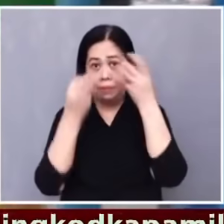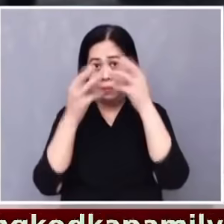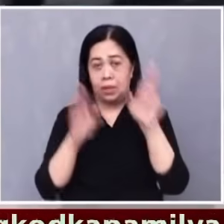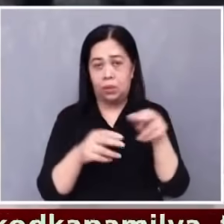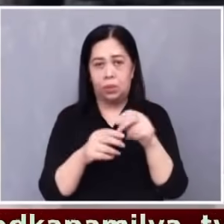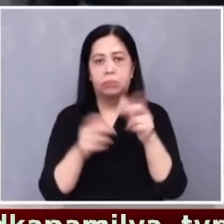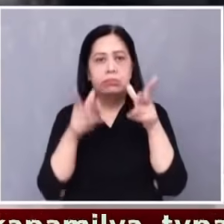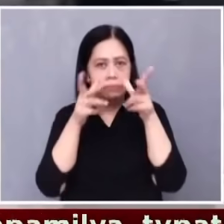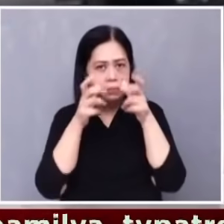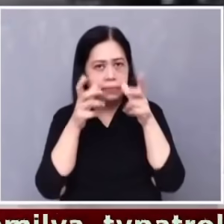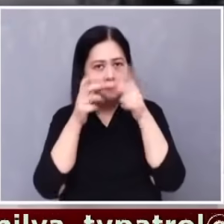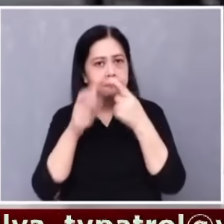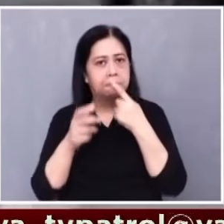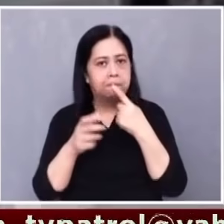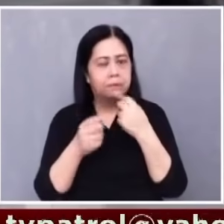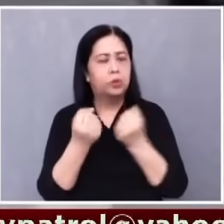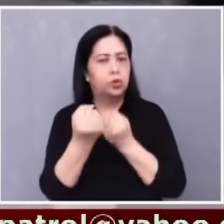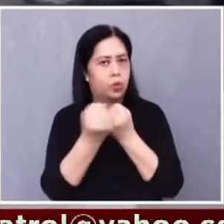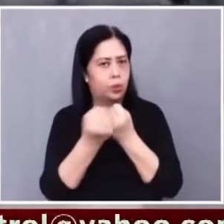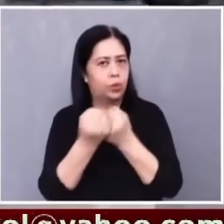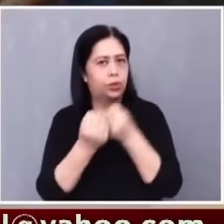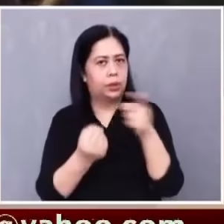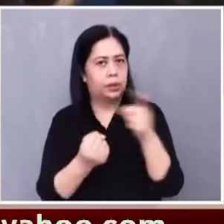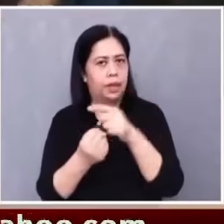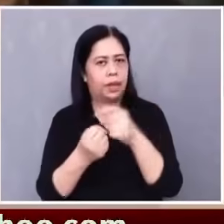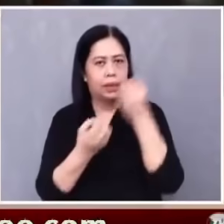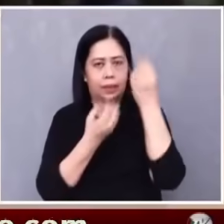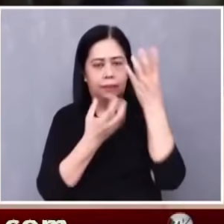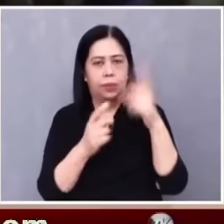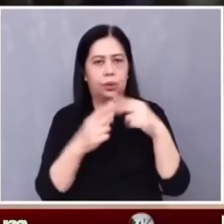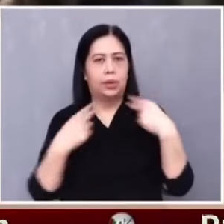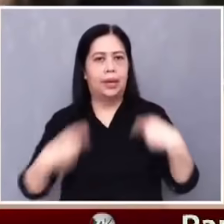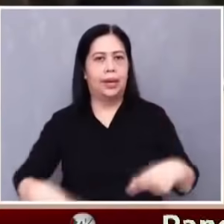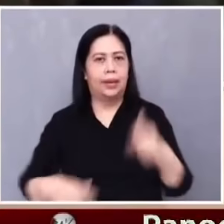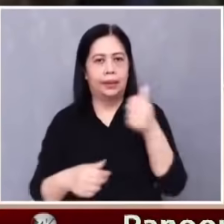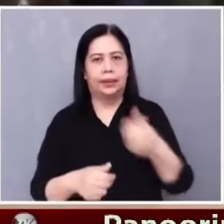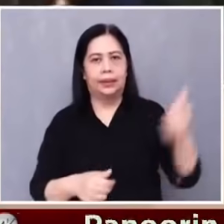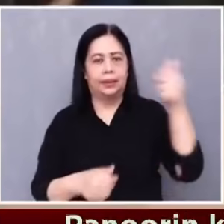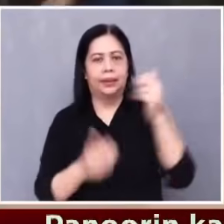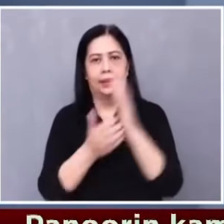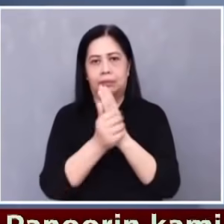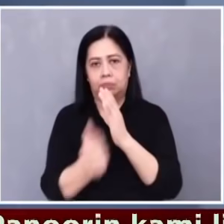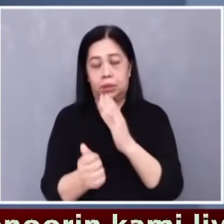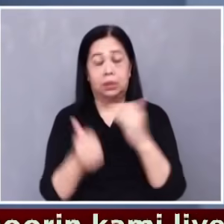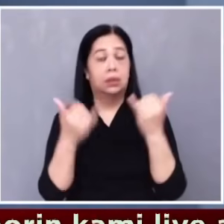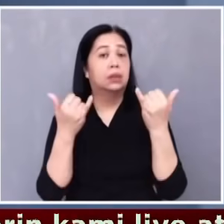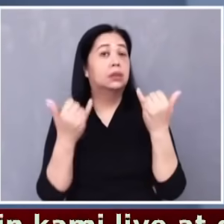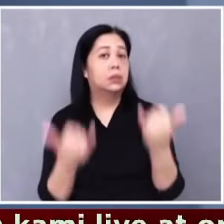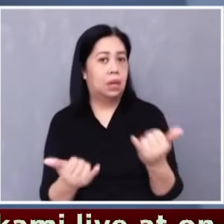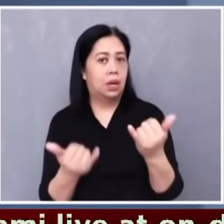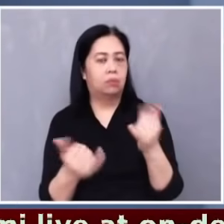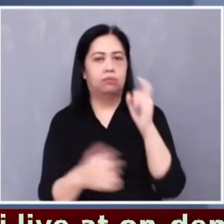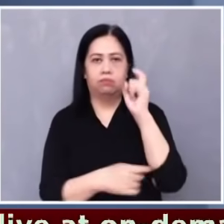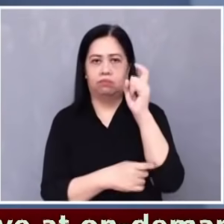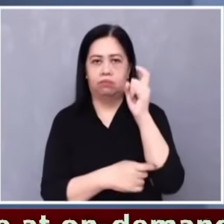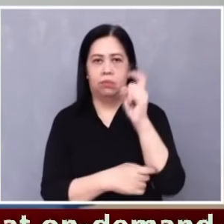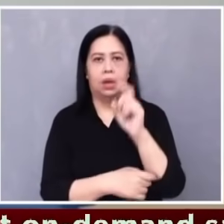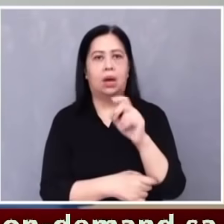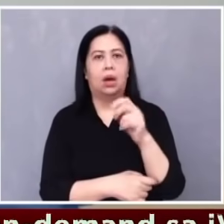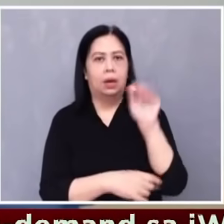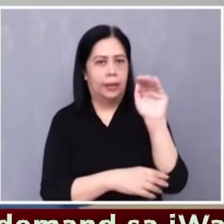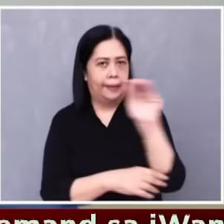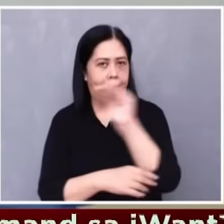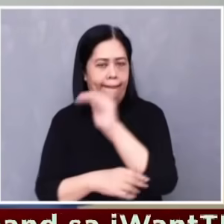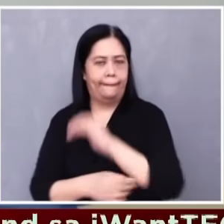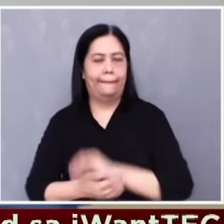sila at suportado nila ang input ng health experts. At sa ngayon, urgent ang kanilang panawagan.